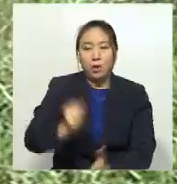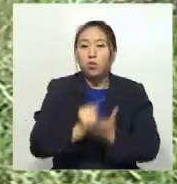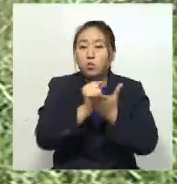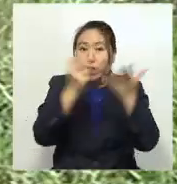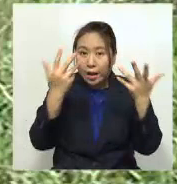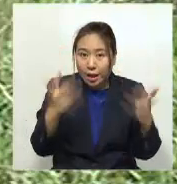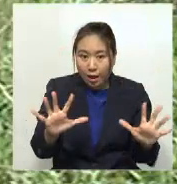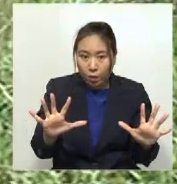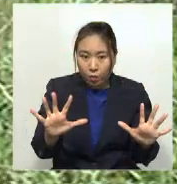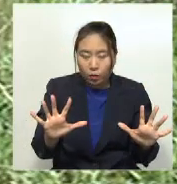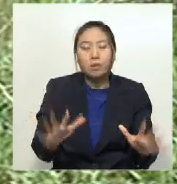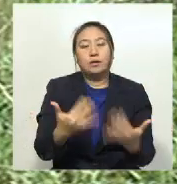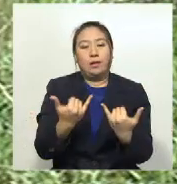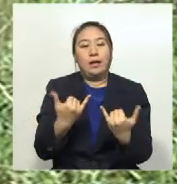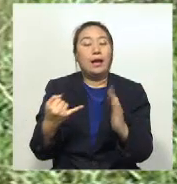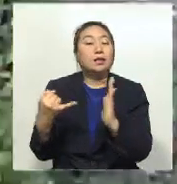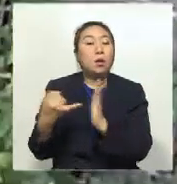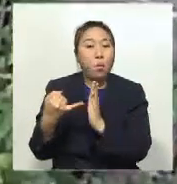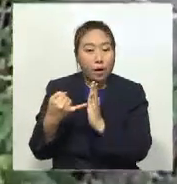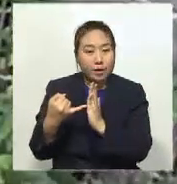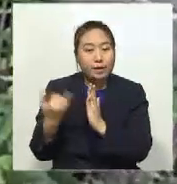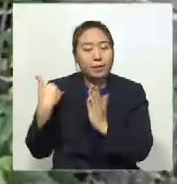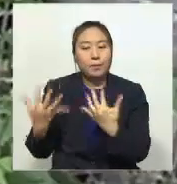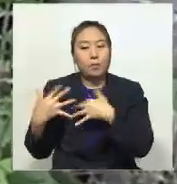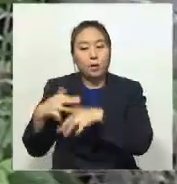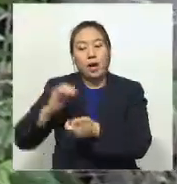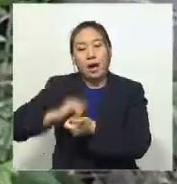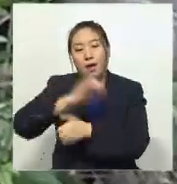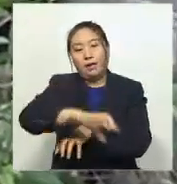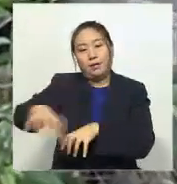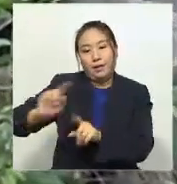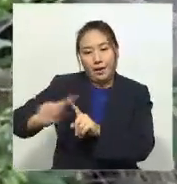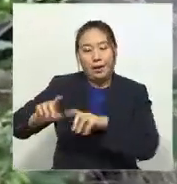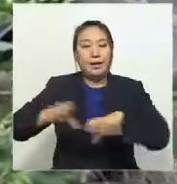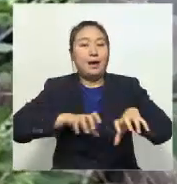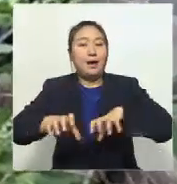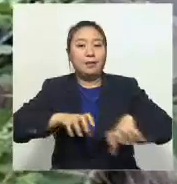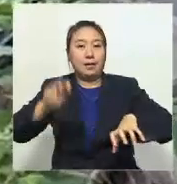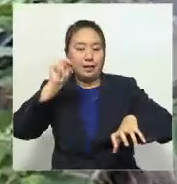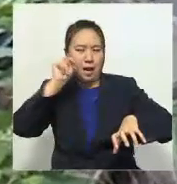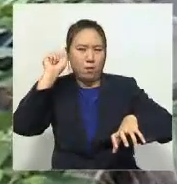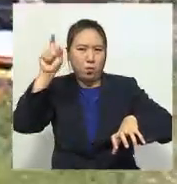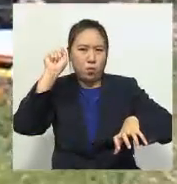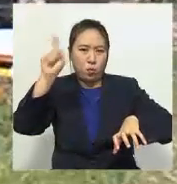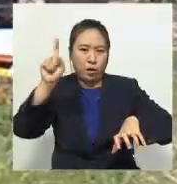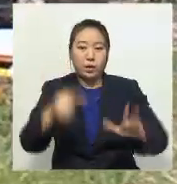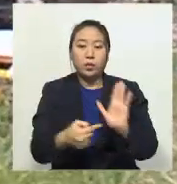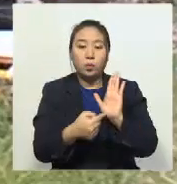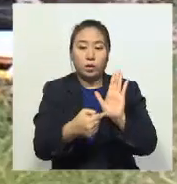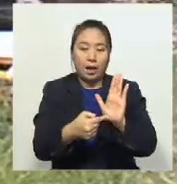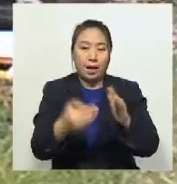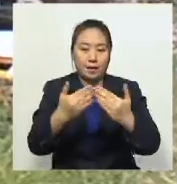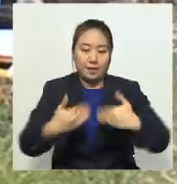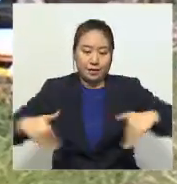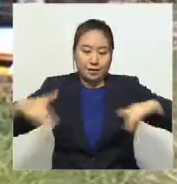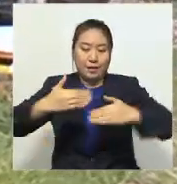ต้นแล้วนะคะซึ่งที่ผ่านมาทางจังหวัดได้บูรณาการกับทุกภาคส่วนในการบริหารจัดการน้ำอย่างเร่งด่วนเช่นการเปิดประตูเขื่อนป